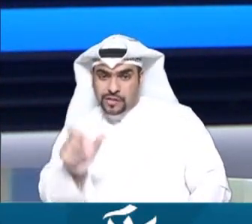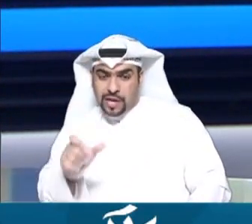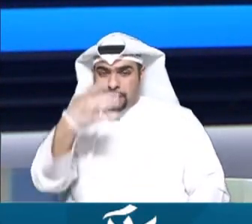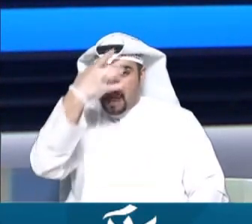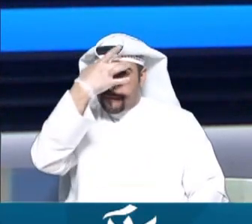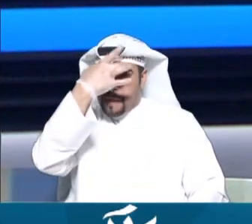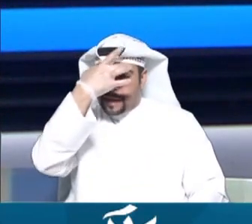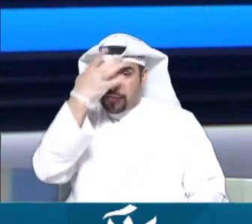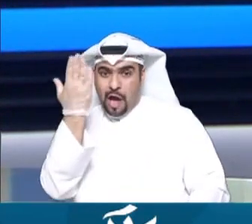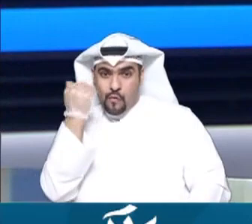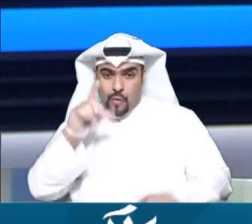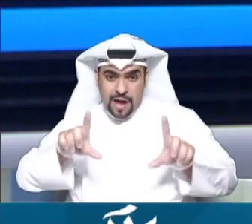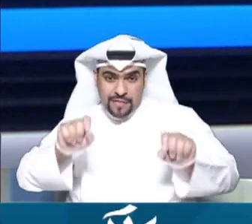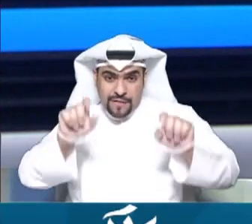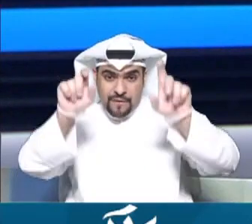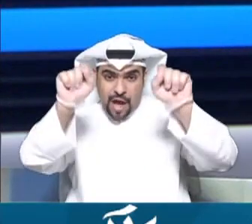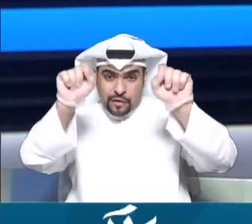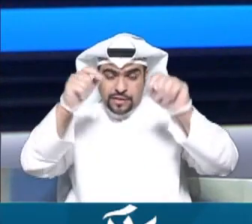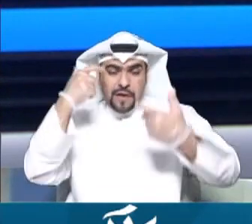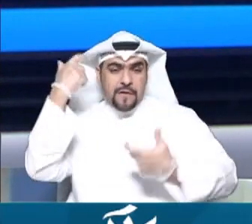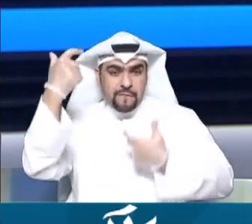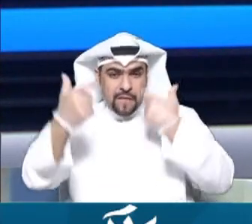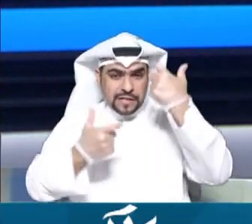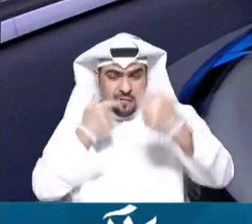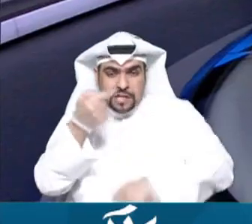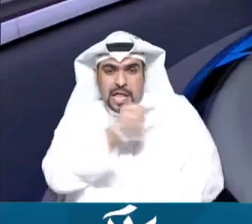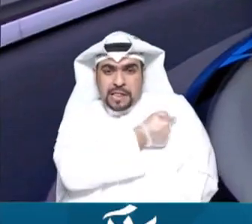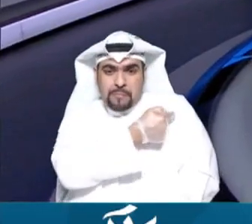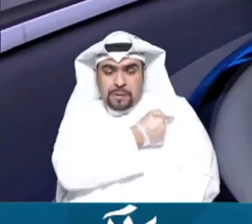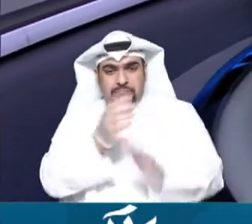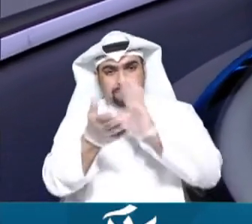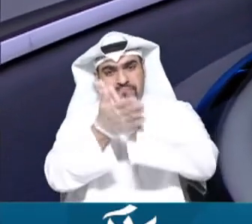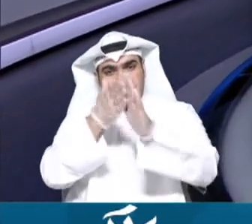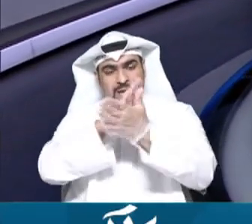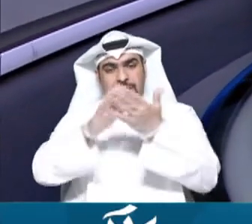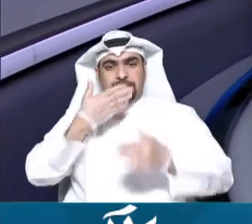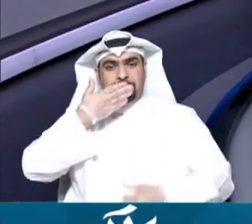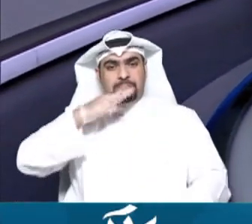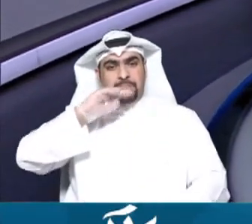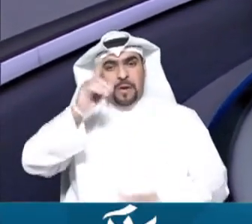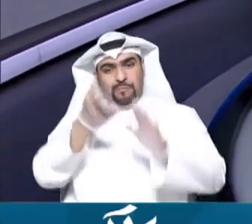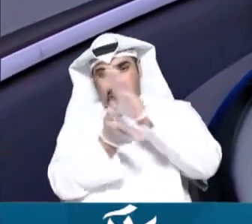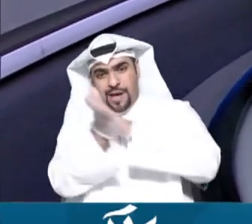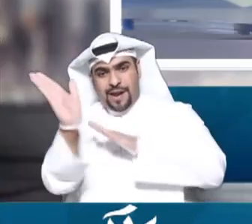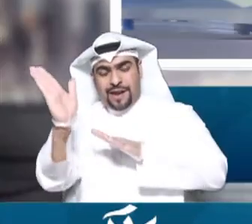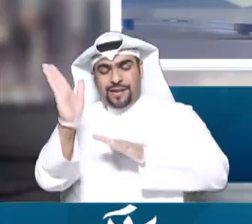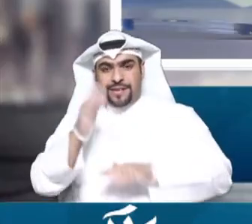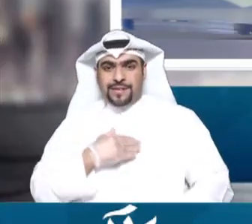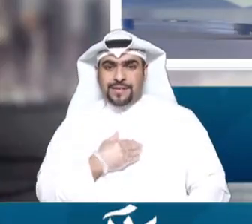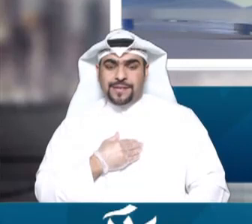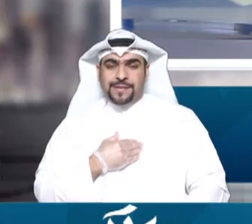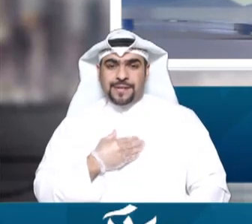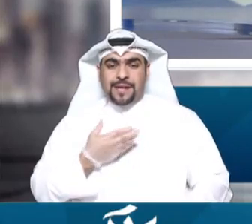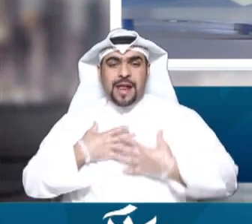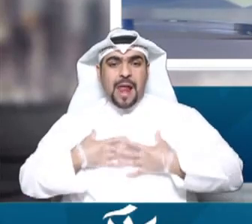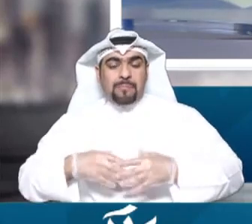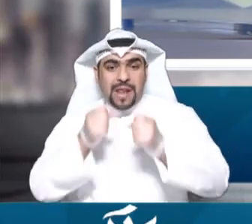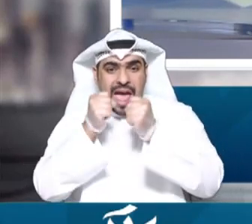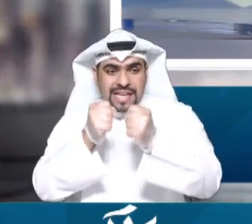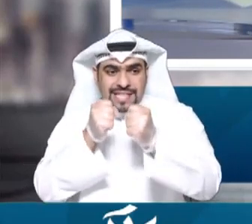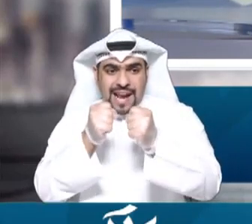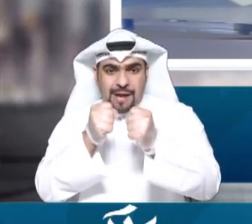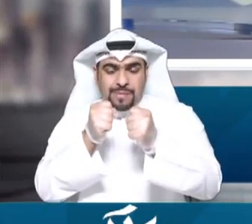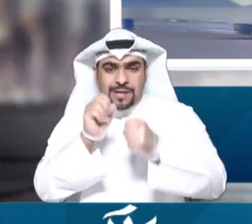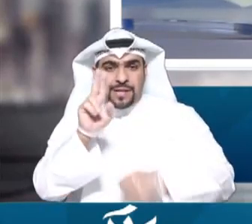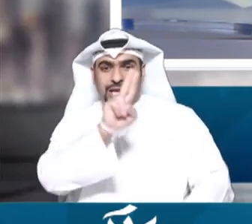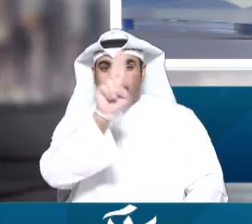العناية المركزة مؤخرا. أجر عافية سيد صالح. الله يعافيكم إن شاء الله من كل شر. طمنا عن حالتك الصحية وشنو